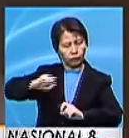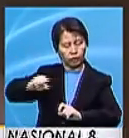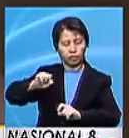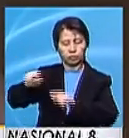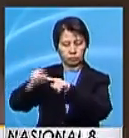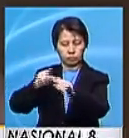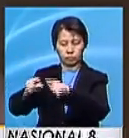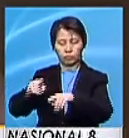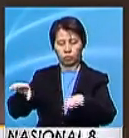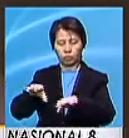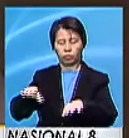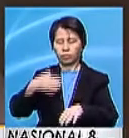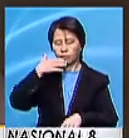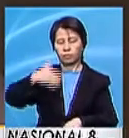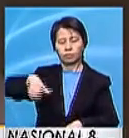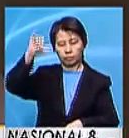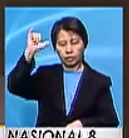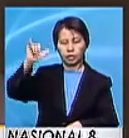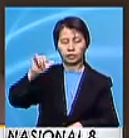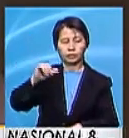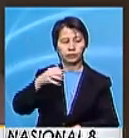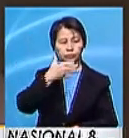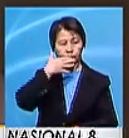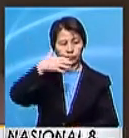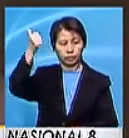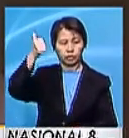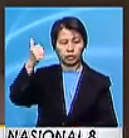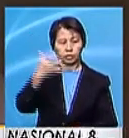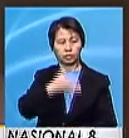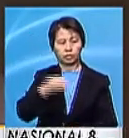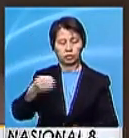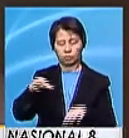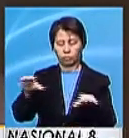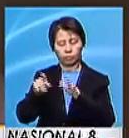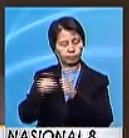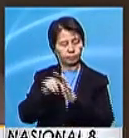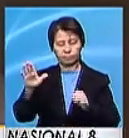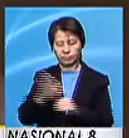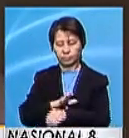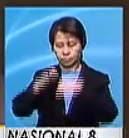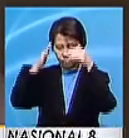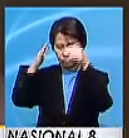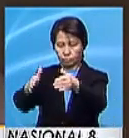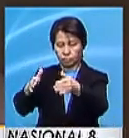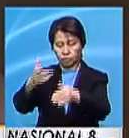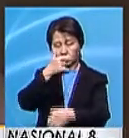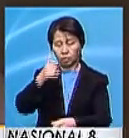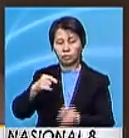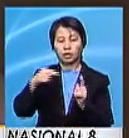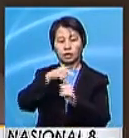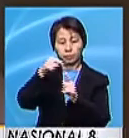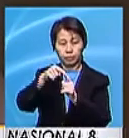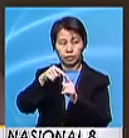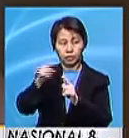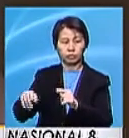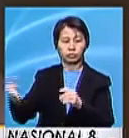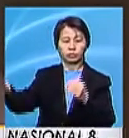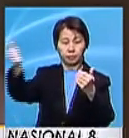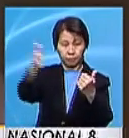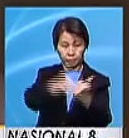peluang ni, buat yang terbaik dan buat sepenuhnya. Sebab bila dah turun balik